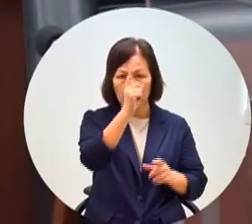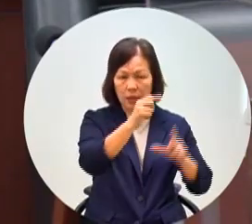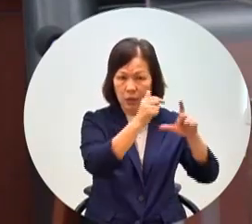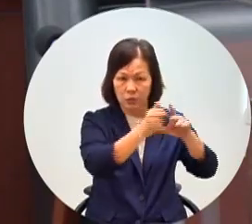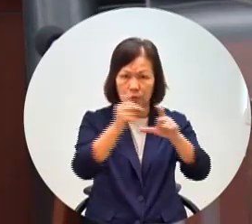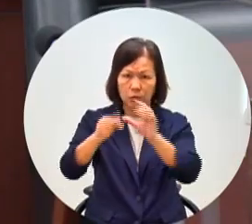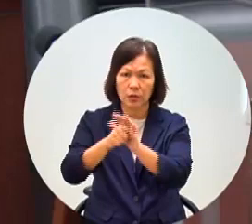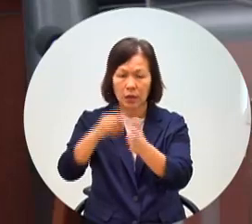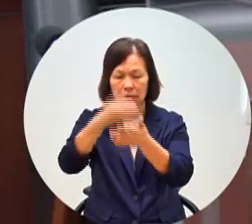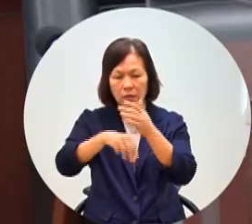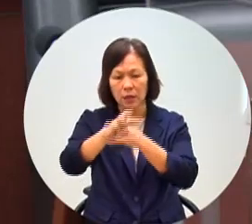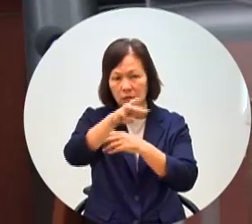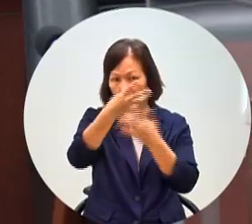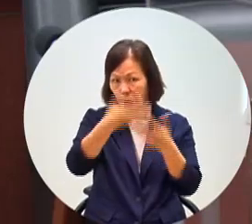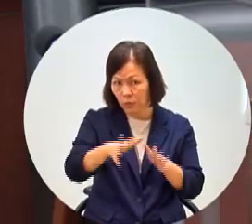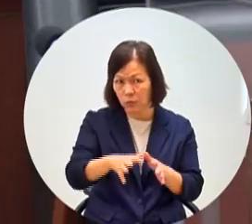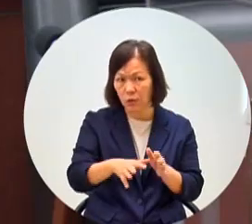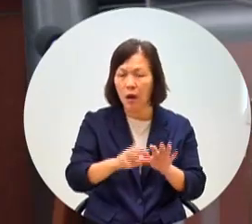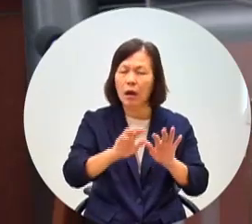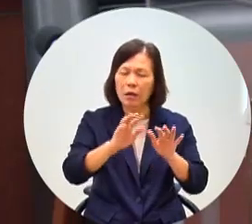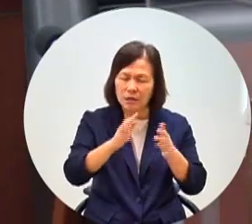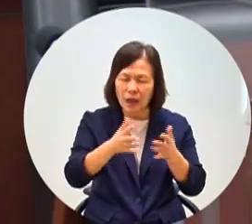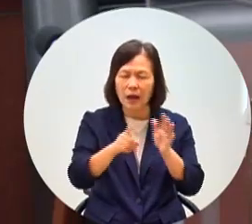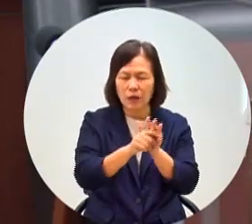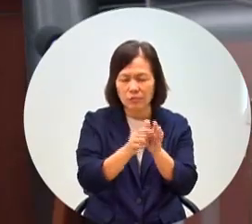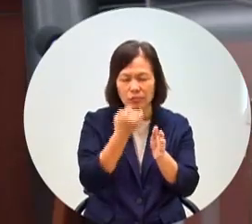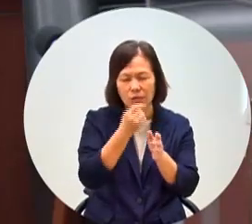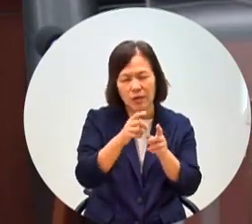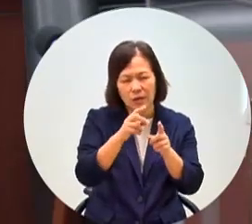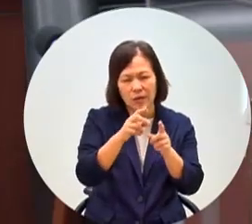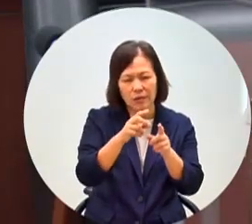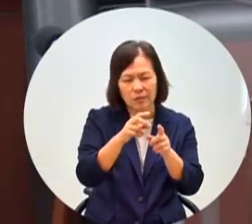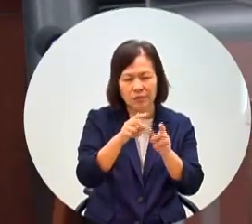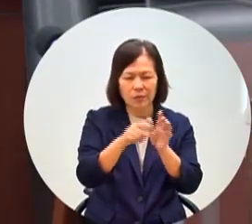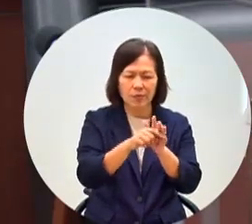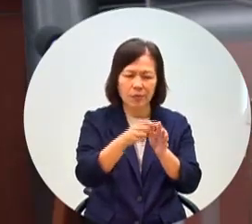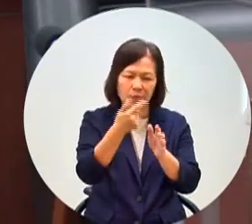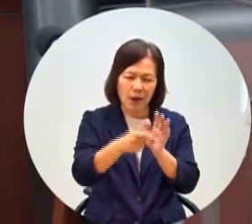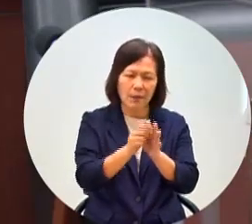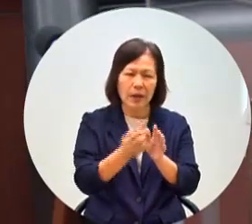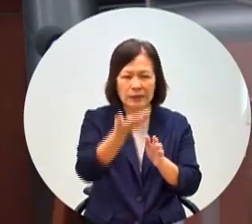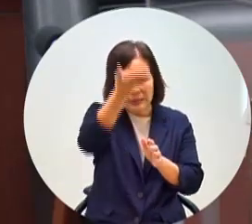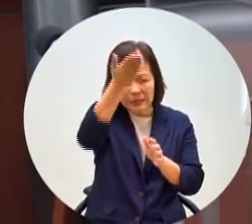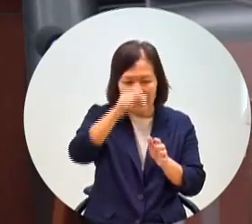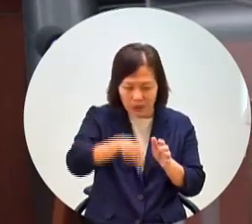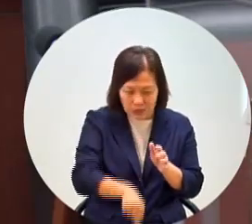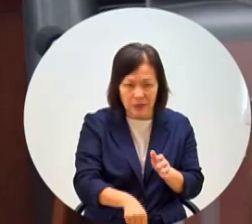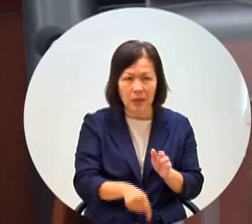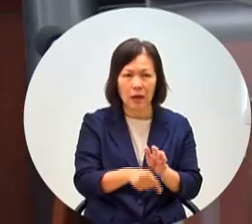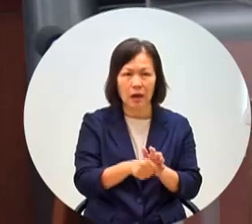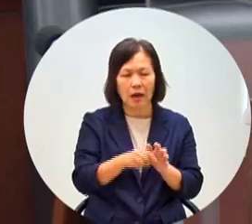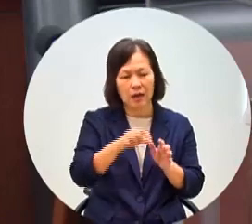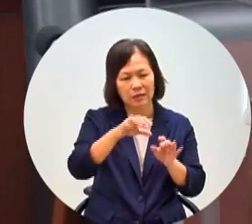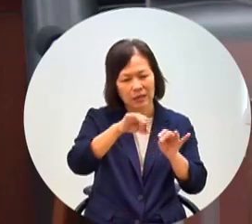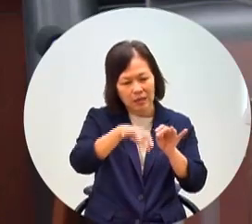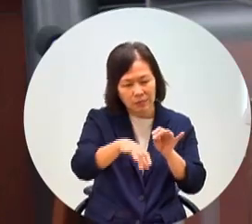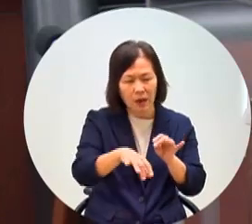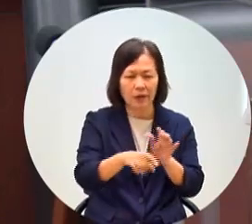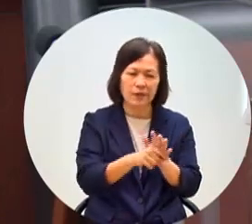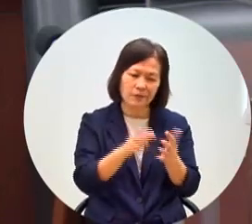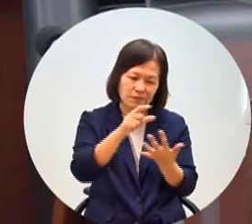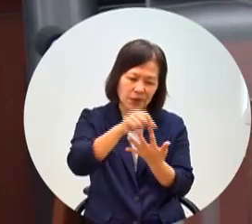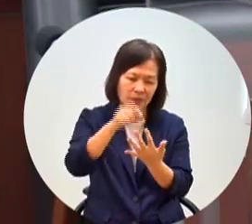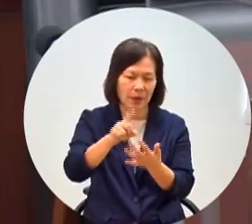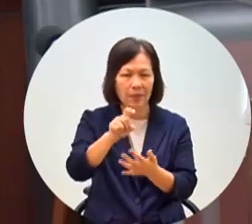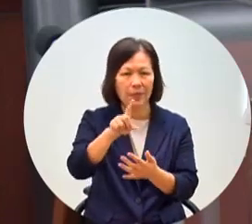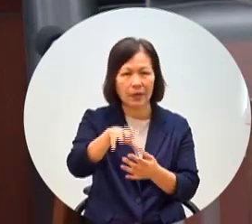剩300多，就是大概就是那种边边角角，然后顶上底下，然后方位没有办法选择的一个